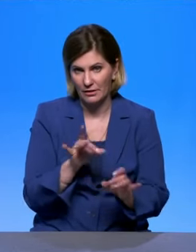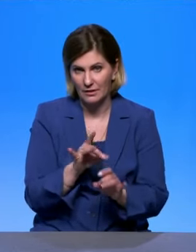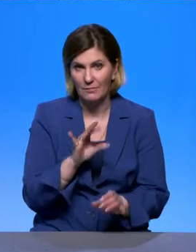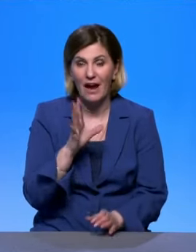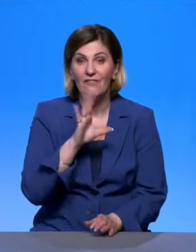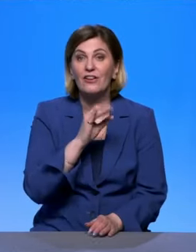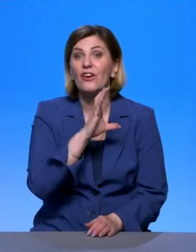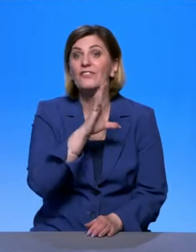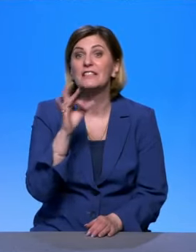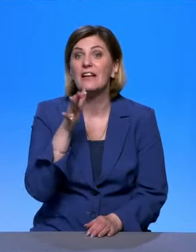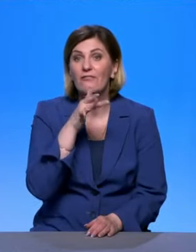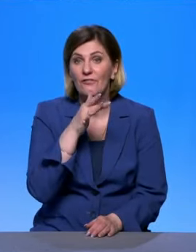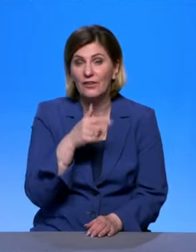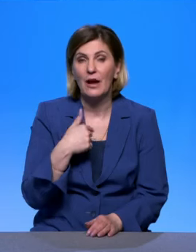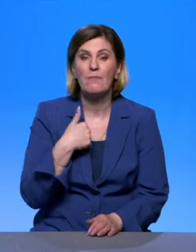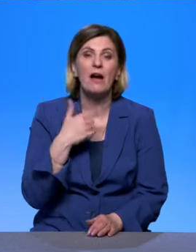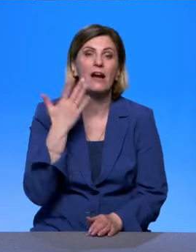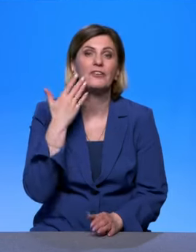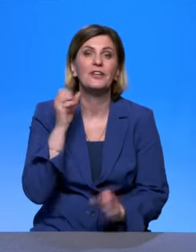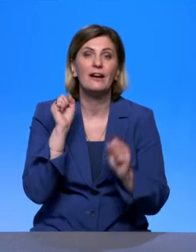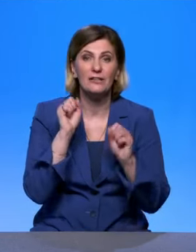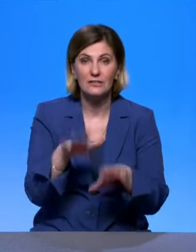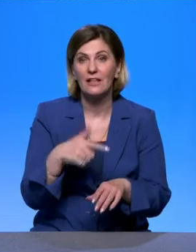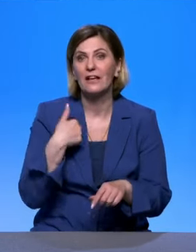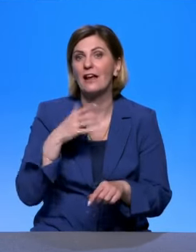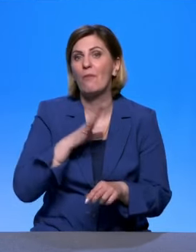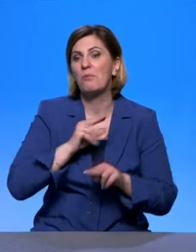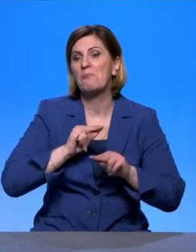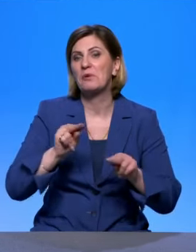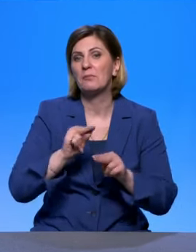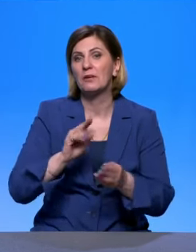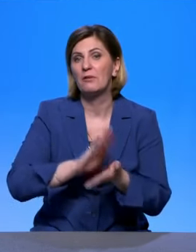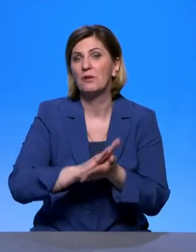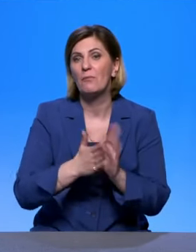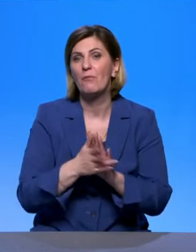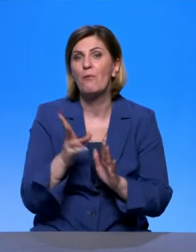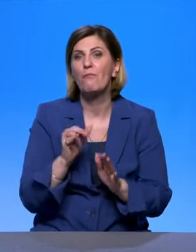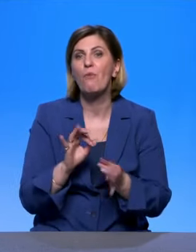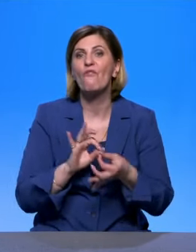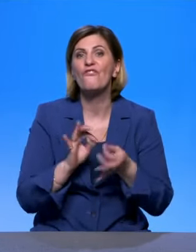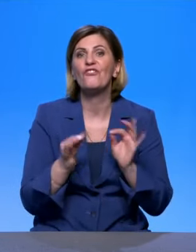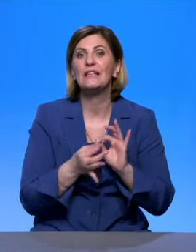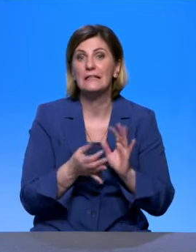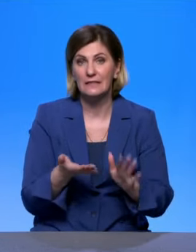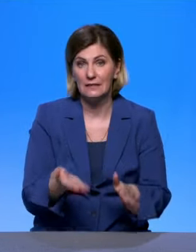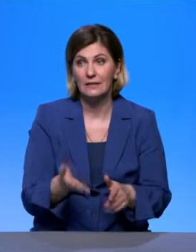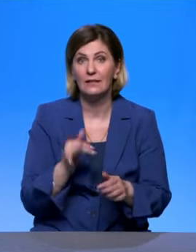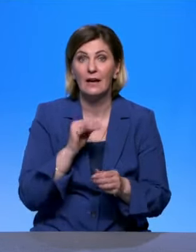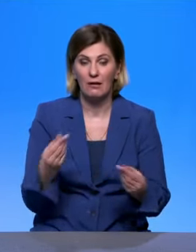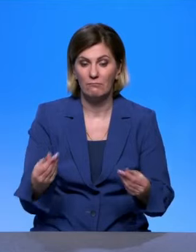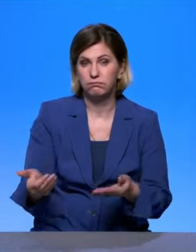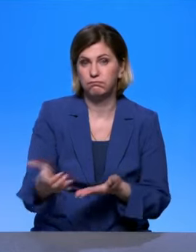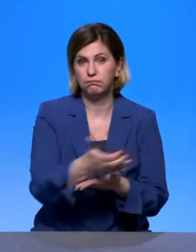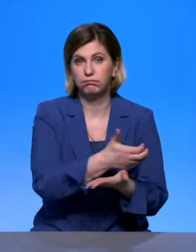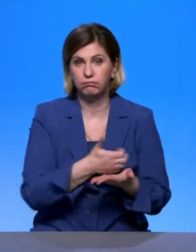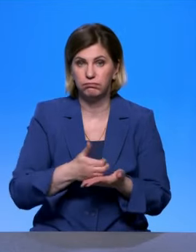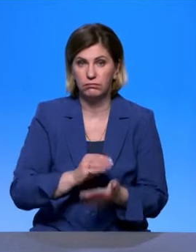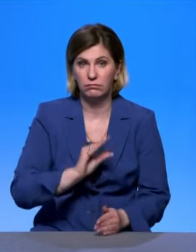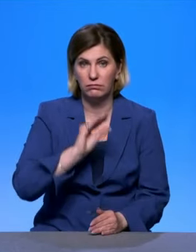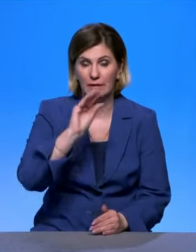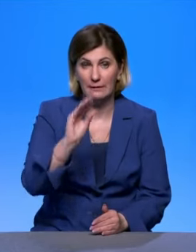время сдавал, у нас мы с преподавателем договорились по физике и скинулись ему деньжонок, и